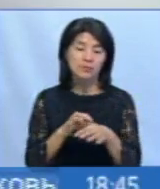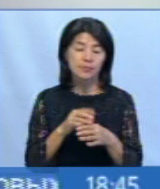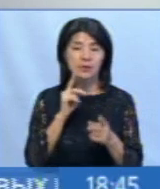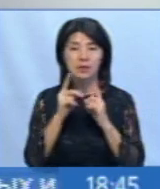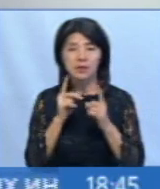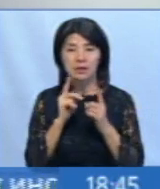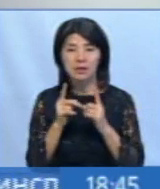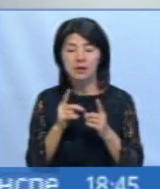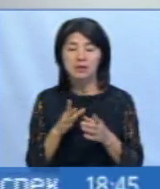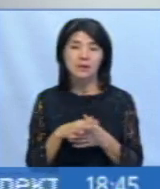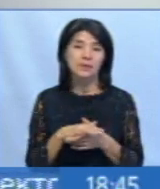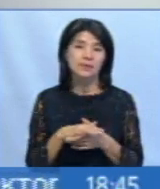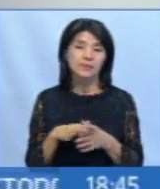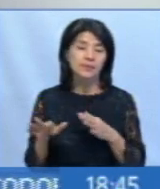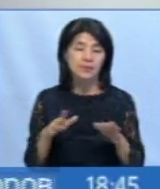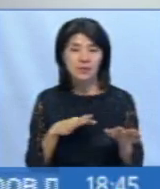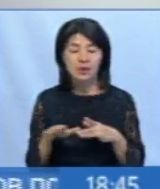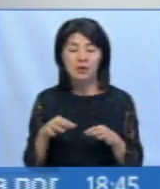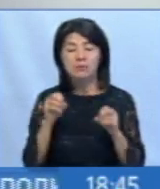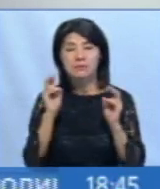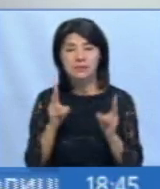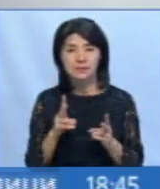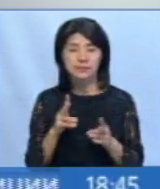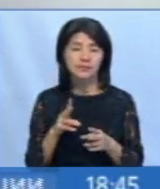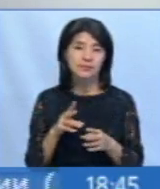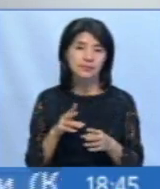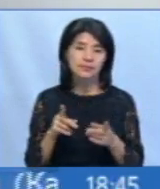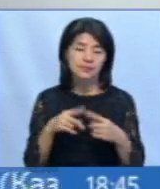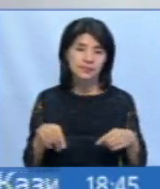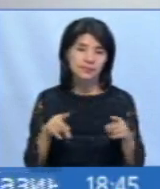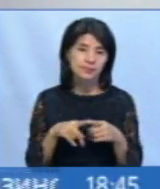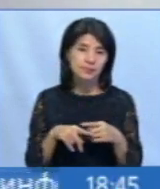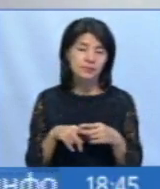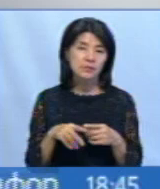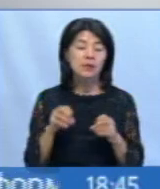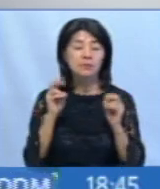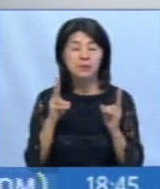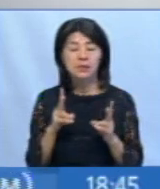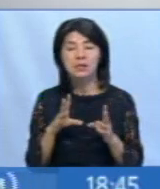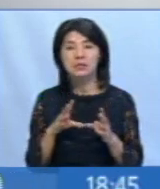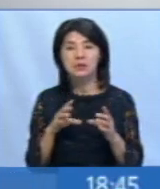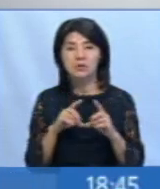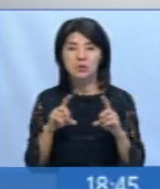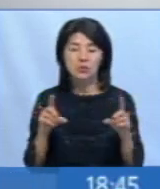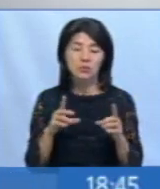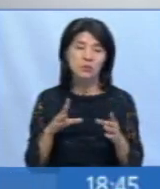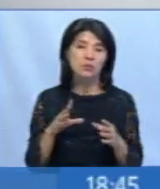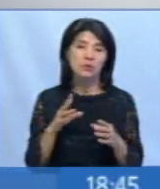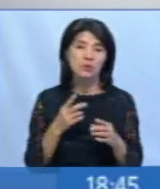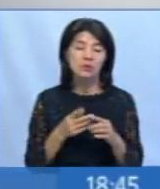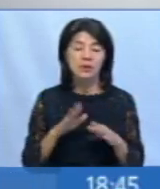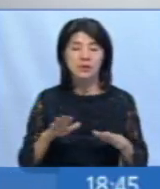по деятельности специальных, специализированных организаций, специальных школ-интернатов для детей с особыми образовательными